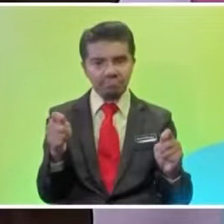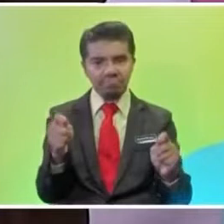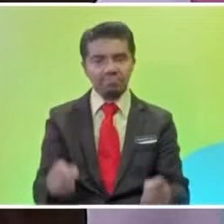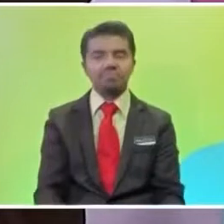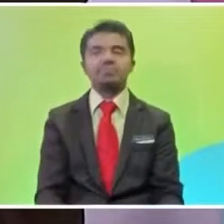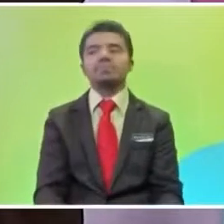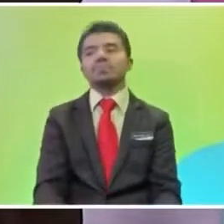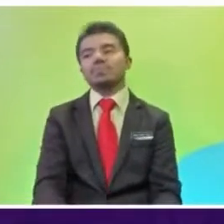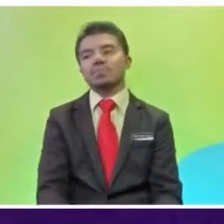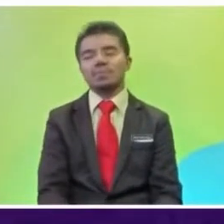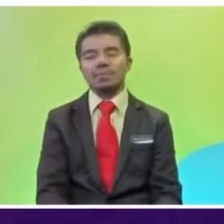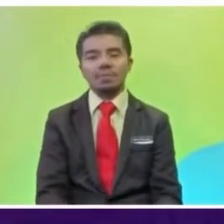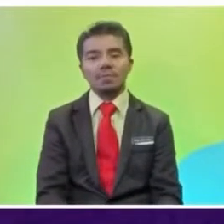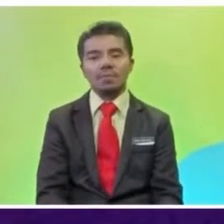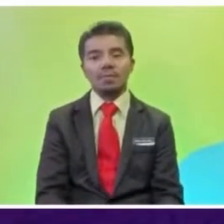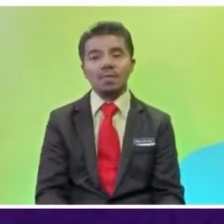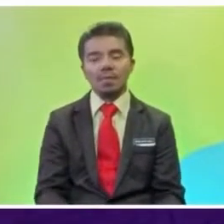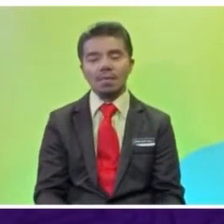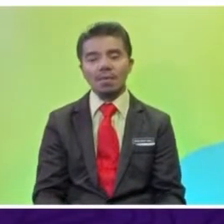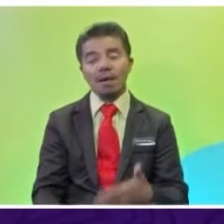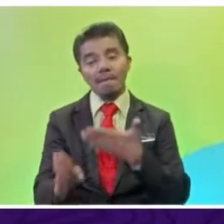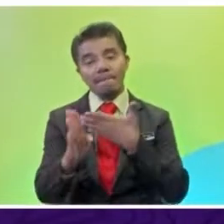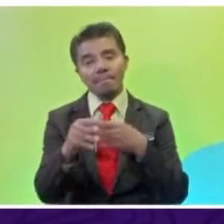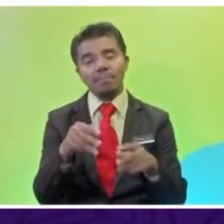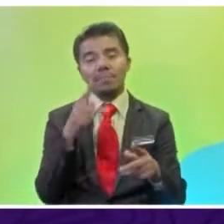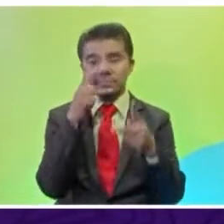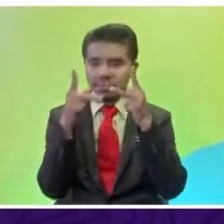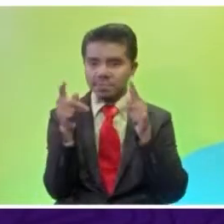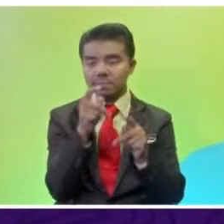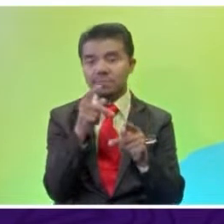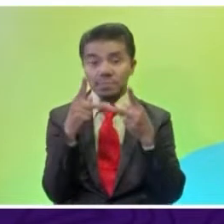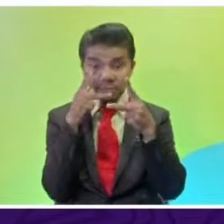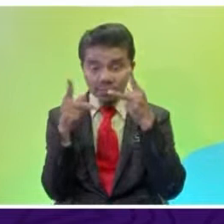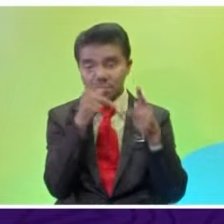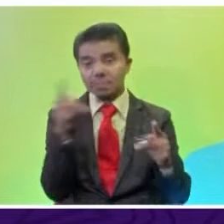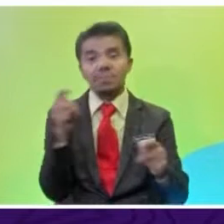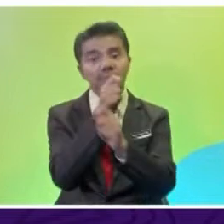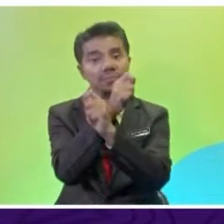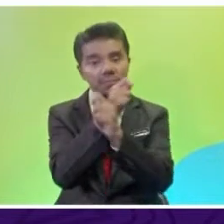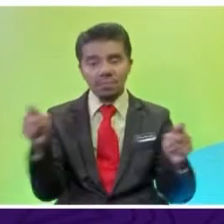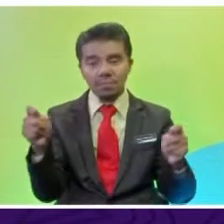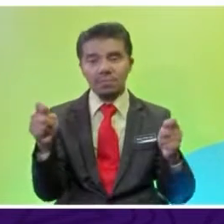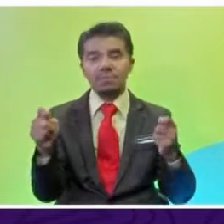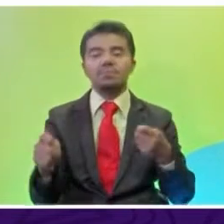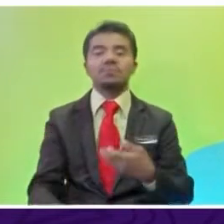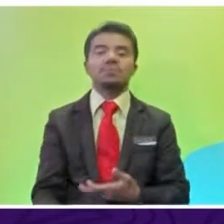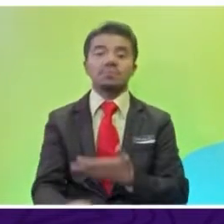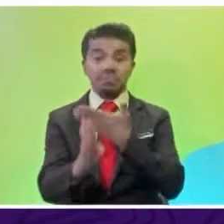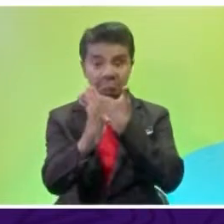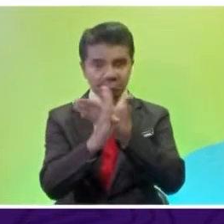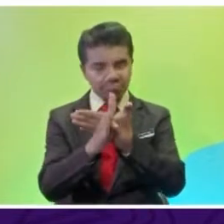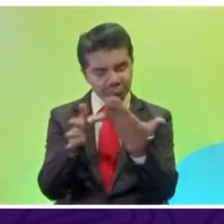sebenarnya mengaplikasikan kemarau berkata tidak ini dia merangkumi eee banyak di dalam pendidikan kesehatan